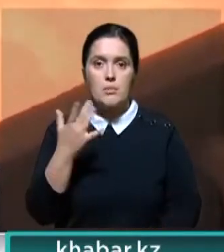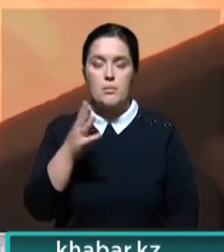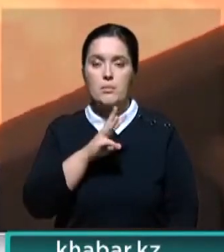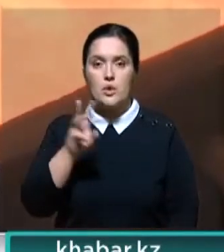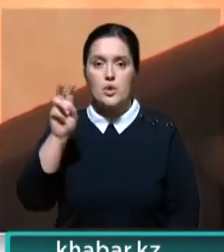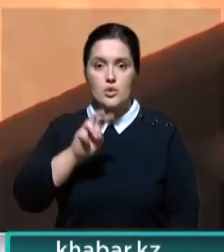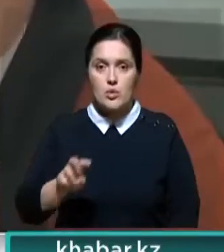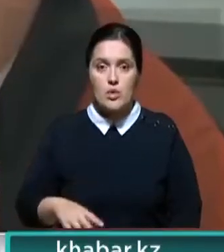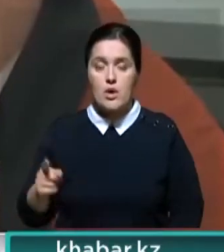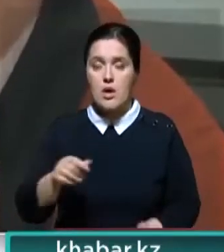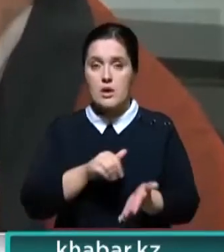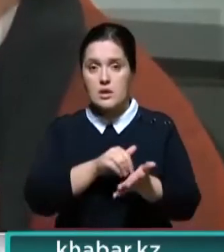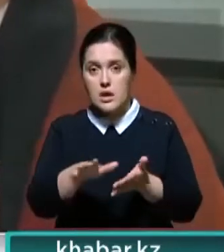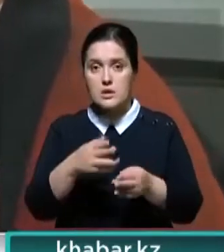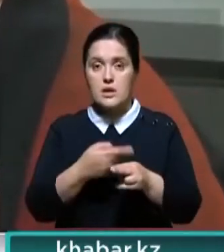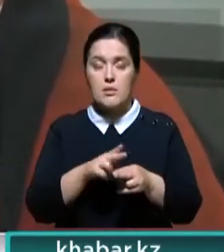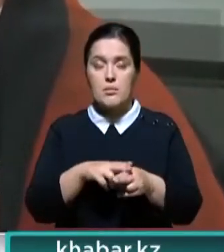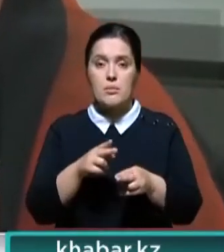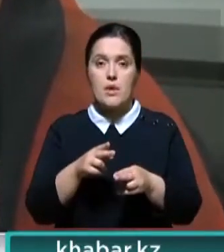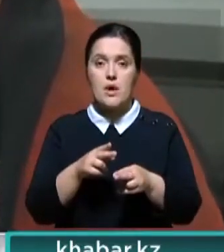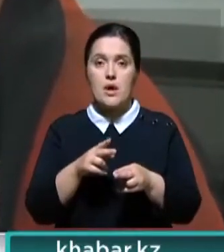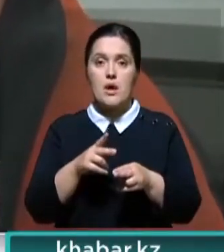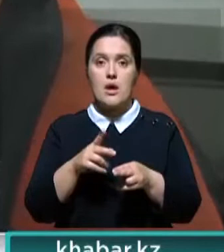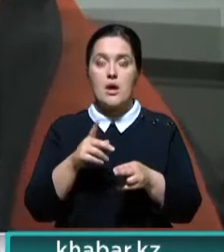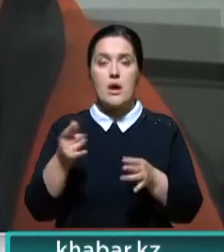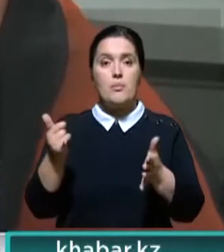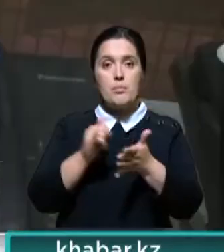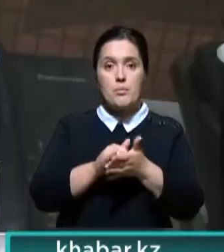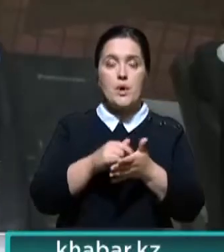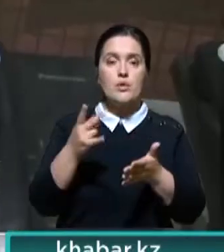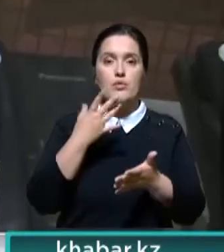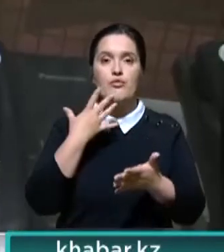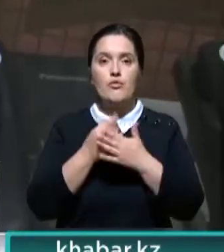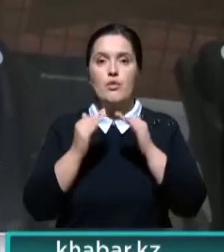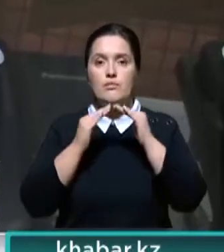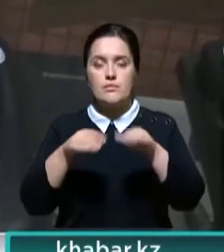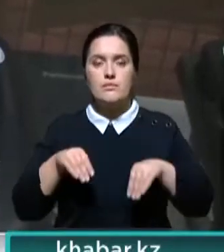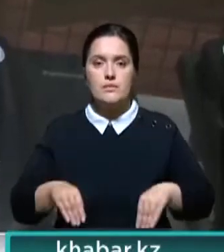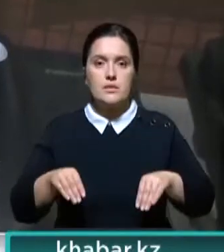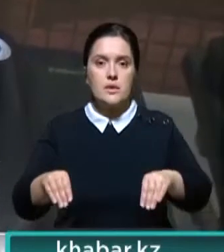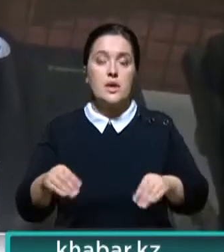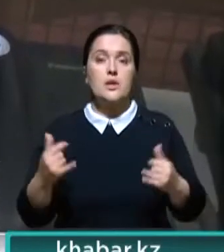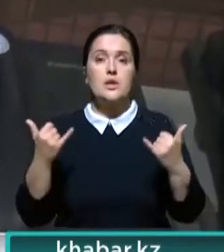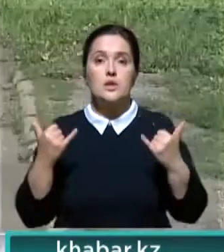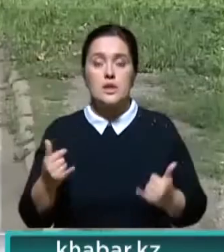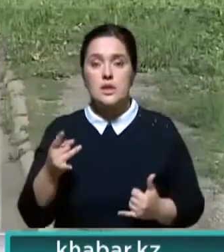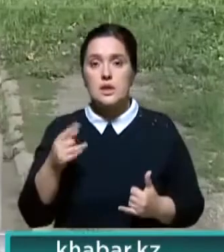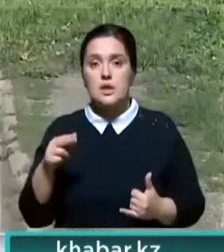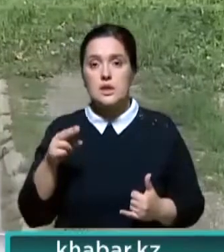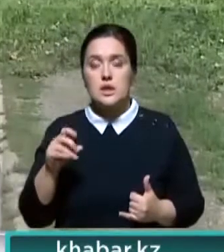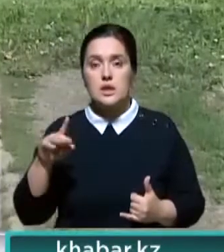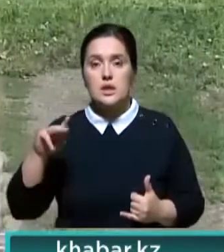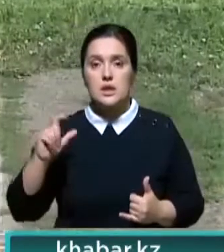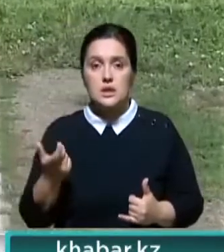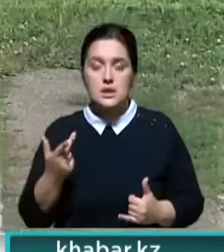долларов. Тогда отказ подавать тепло они мотивировали подключением собственного тепличного комплекса. Похоже, сейчас у Риддерской ТЭЦ есть